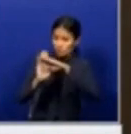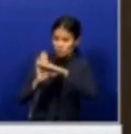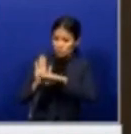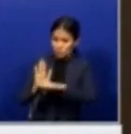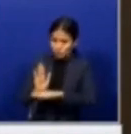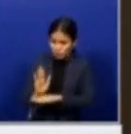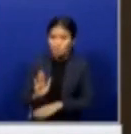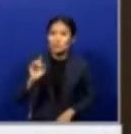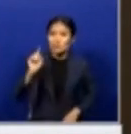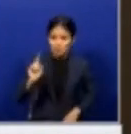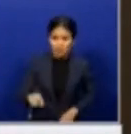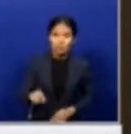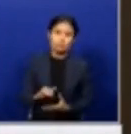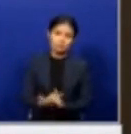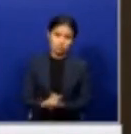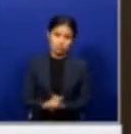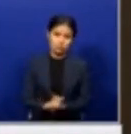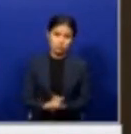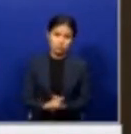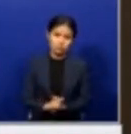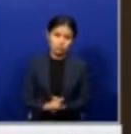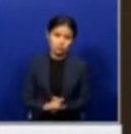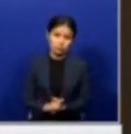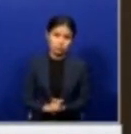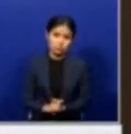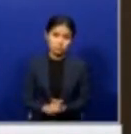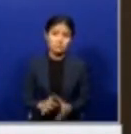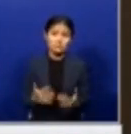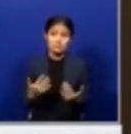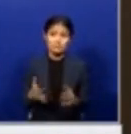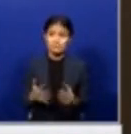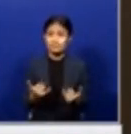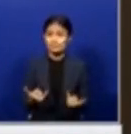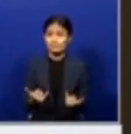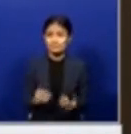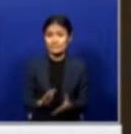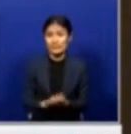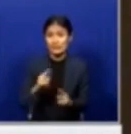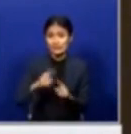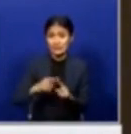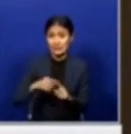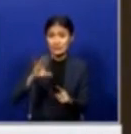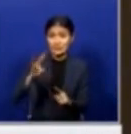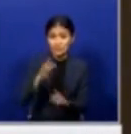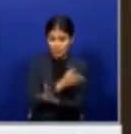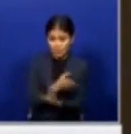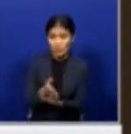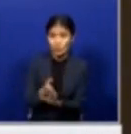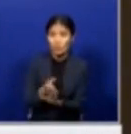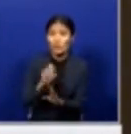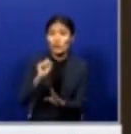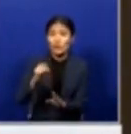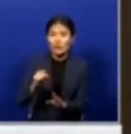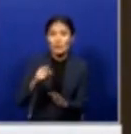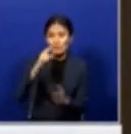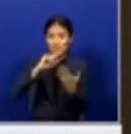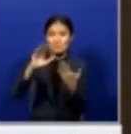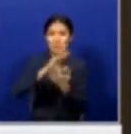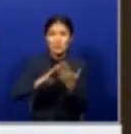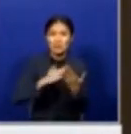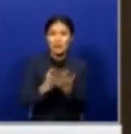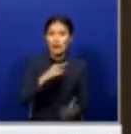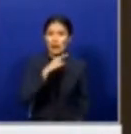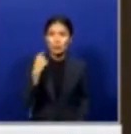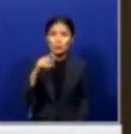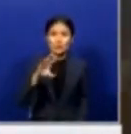ายได้ภาษีอากรอย่างที่สรรพากรได้ประกาศไปนะครับ7เดือนที่ผ่านมาเนี่ยรายได้สูญไป 70,000 ล้านนะครับ